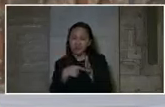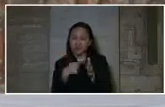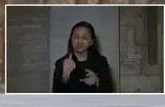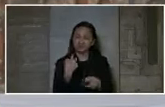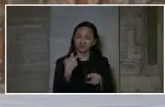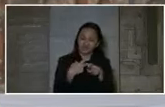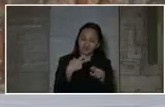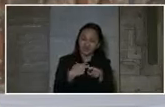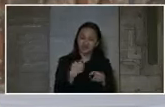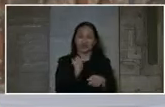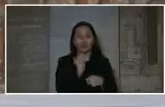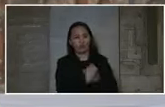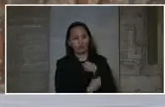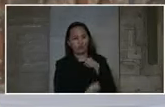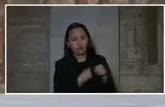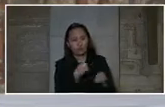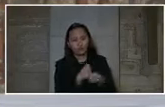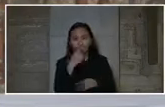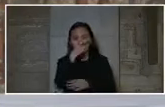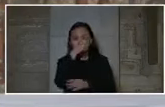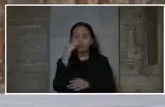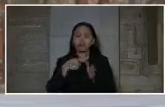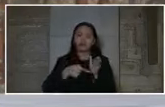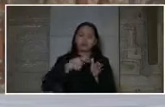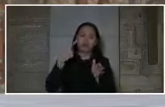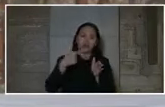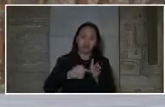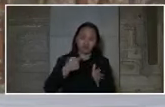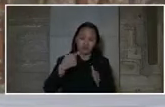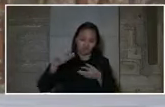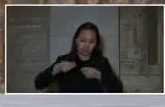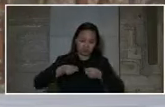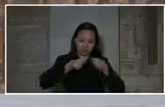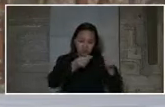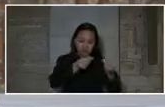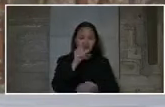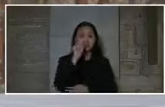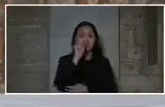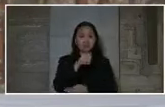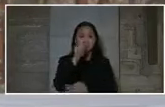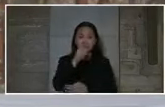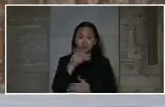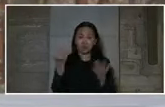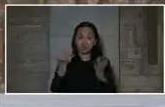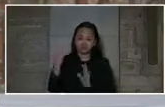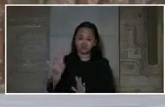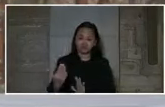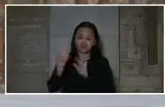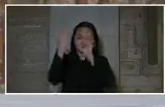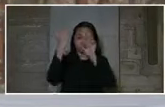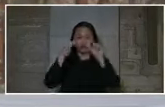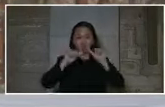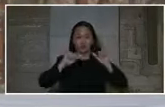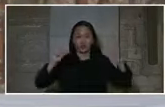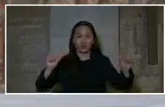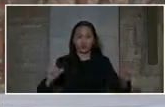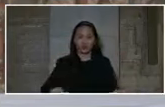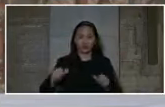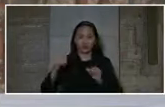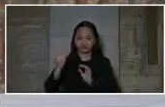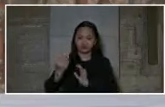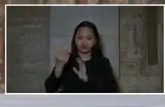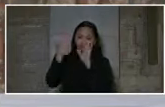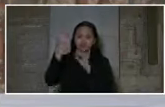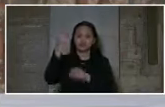ka na sapagkat minsan ibinigay mo ang iyong oo sa harap ng altar, sa harap ng Diyos.